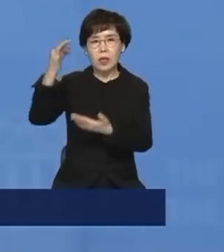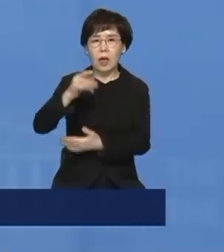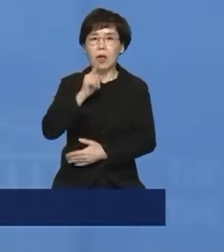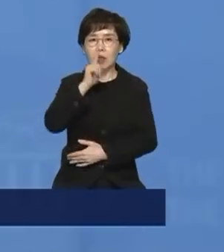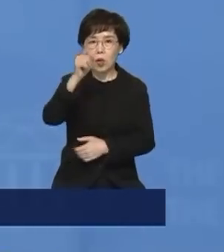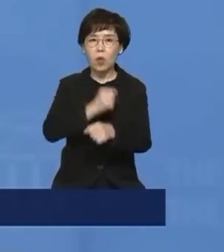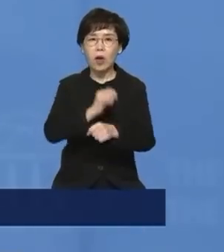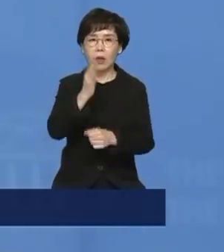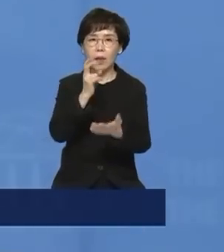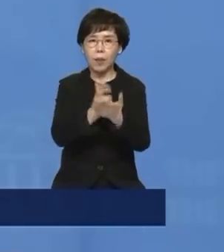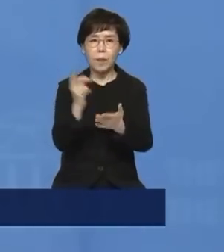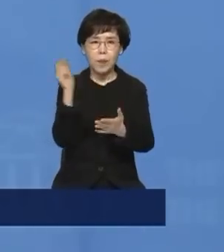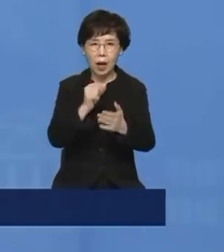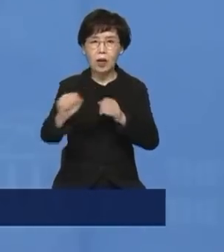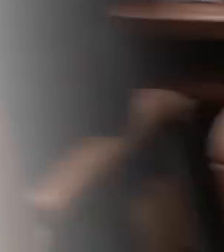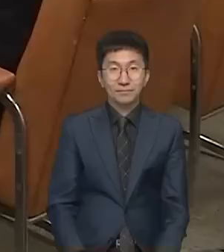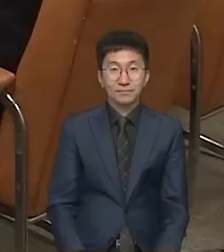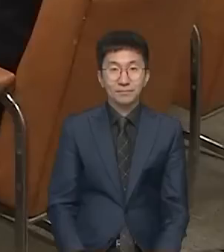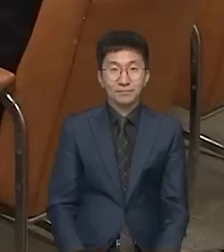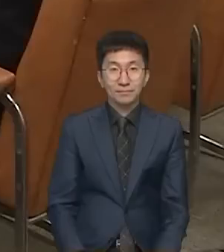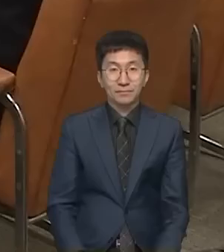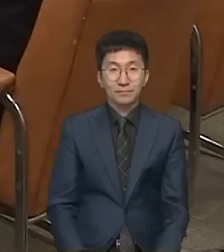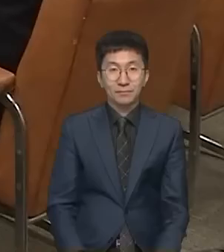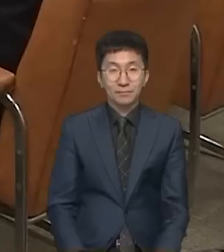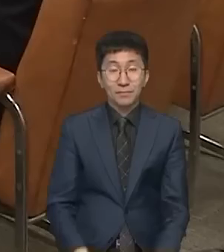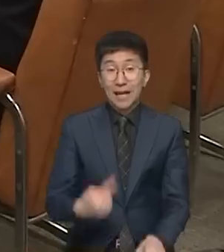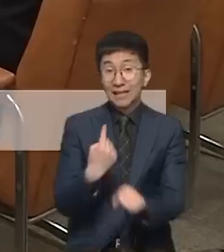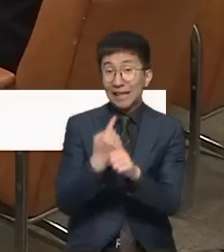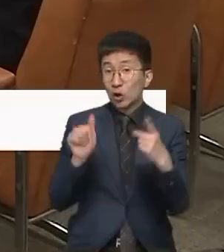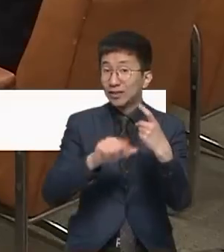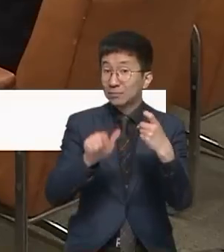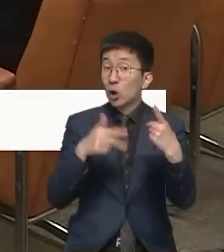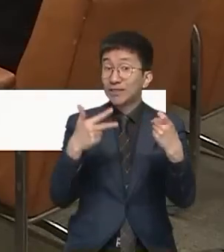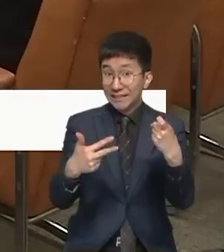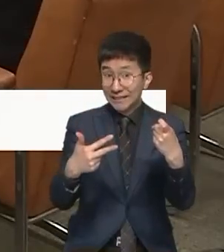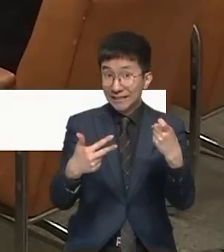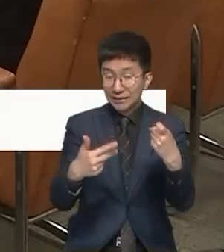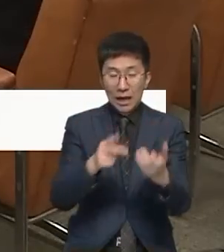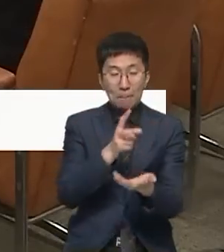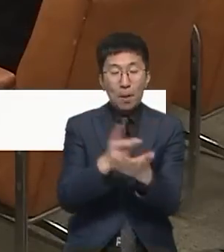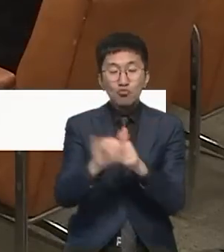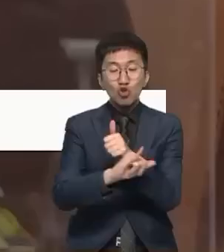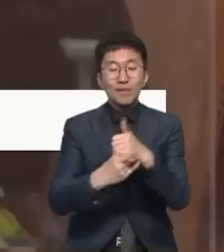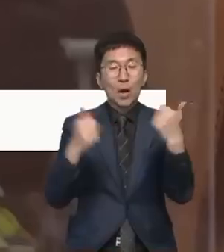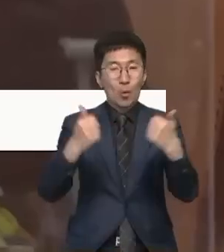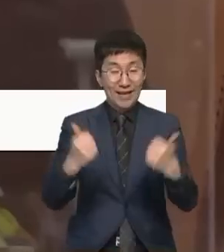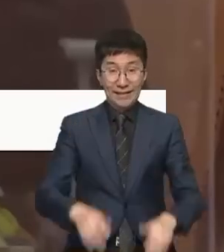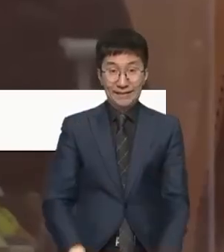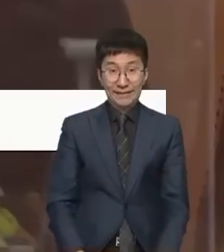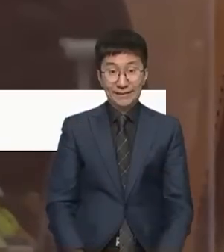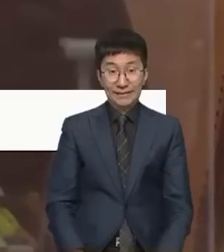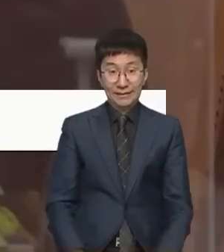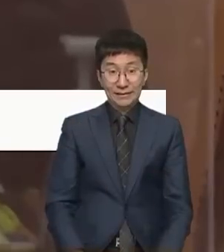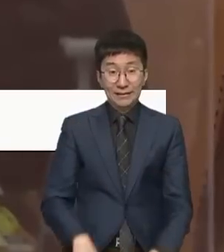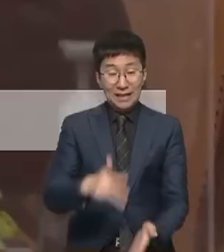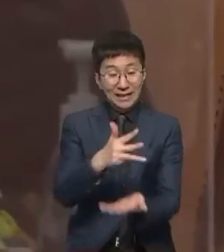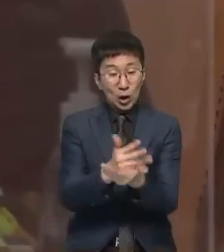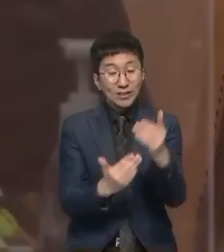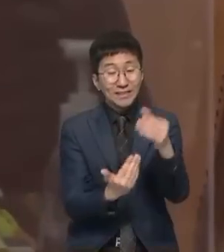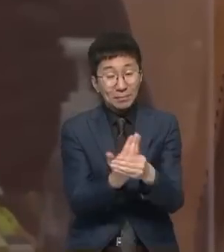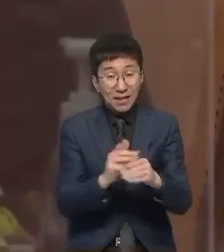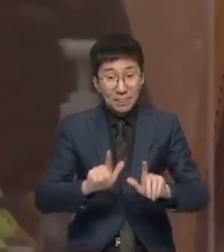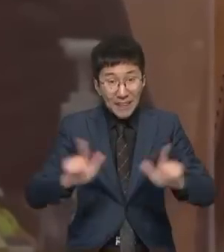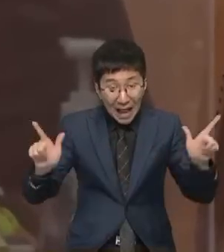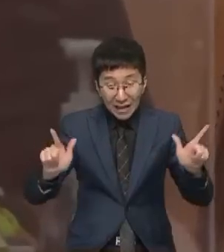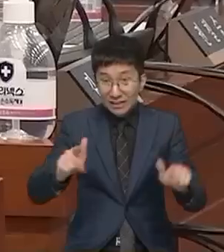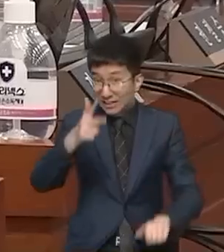밝혔습니다. SBS 원종진입니다. 지난해 11월 7일 국회 법사위 전체 회의. 이태원 참사 당일 경찰이